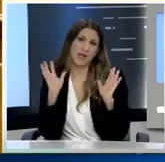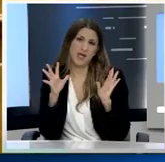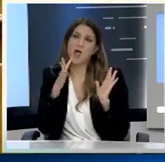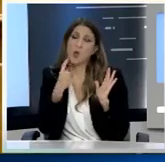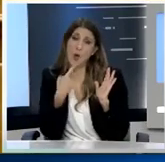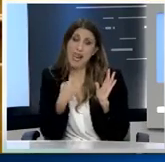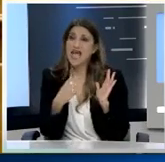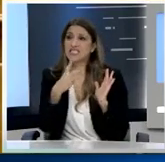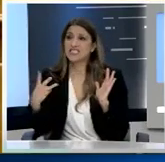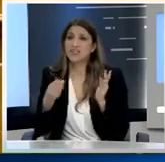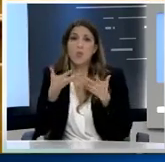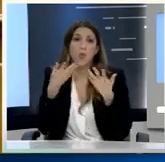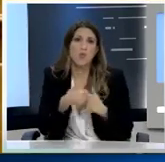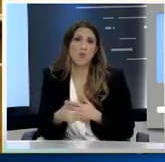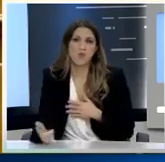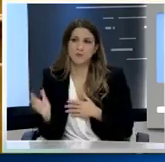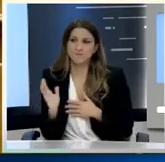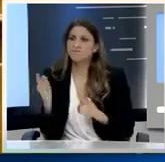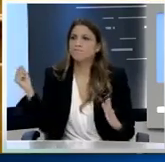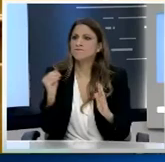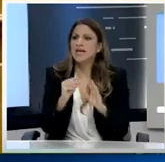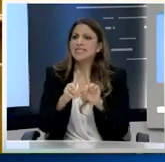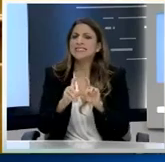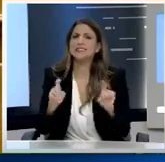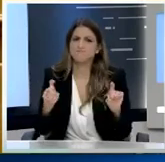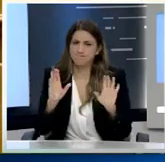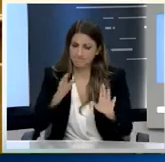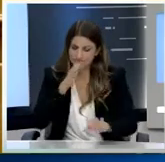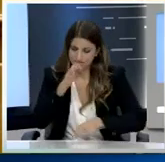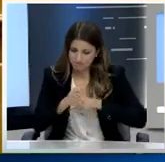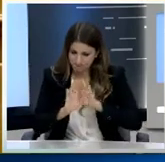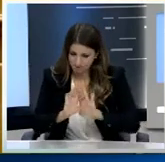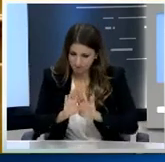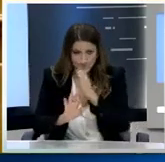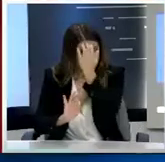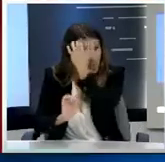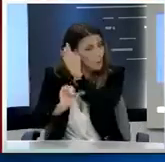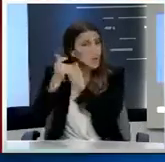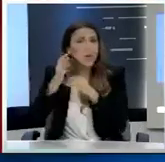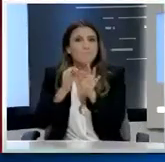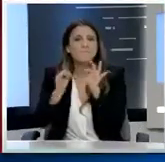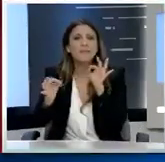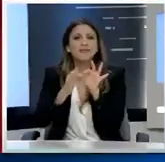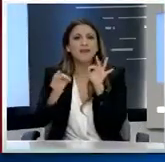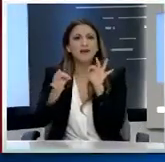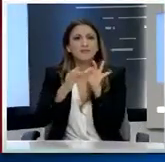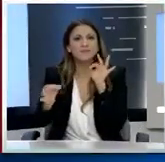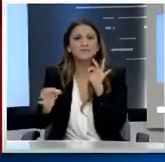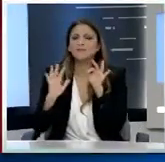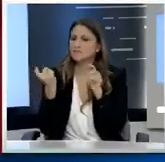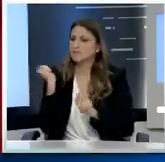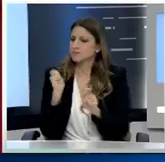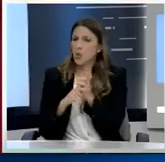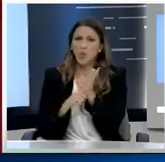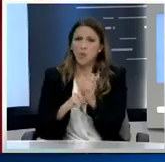μόνο ΣΥΡΙΖΑ. Και περιλαμβάνει τα εξής. Περιλαμβάνει καταρχάς μέτρα που έχουμε ήδη νομοθετήσει